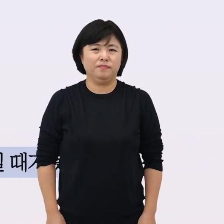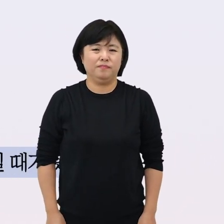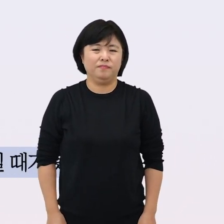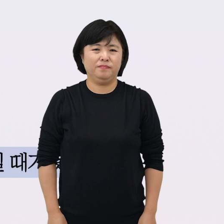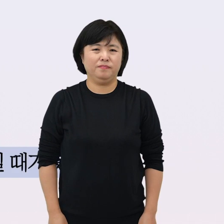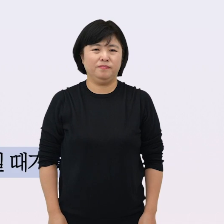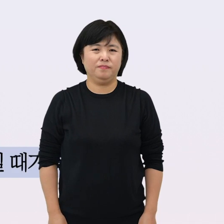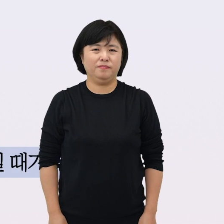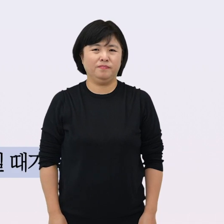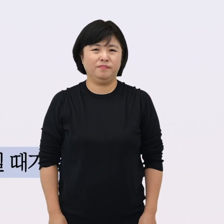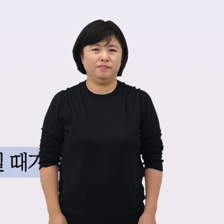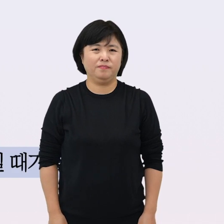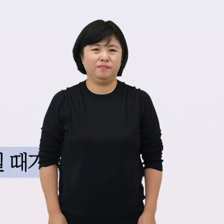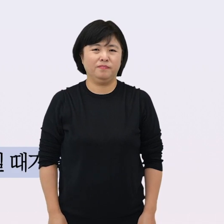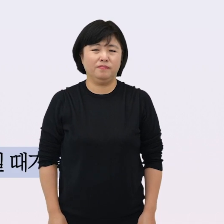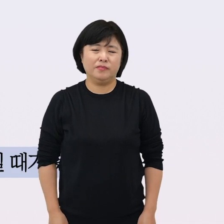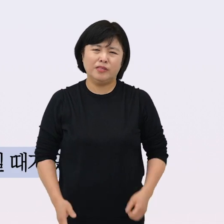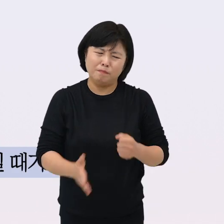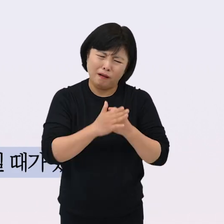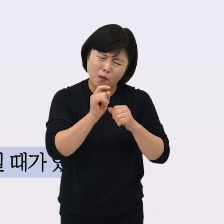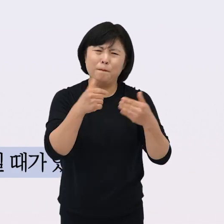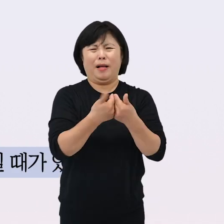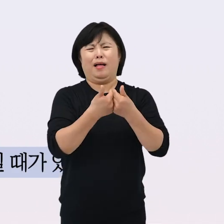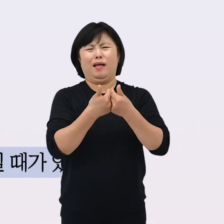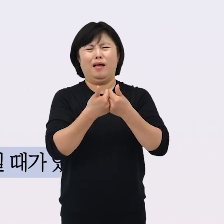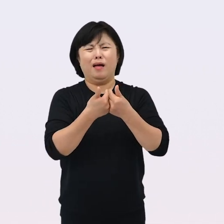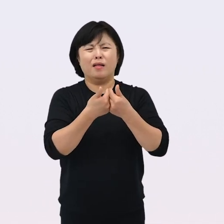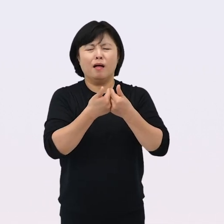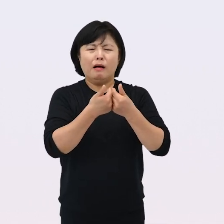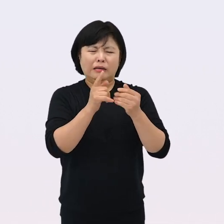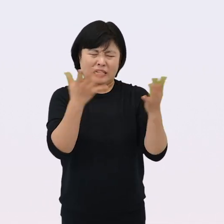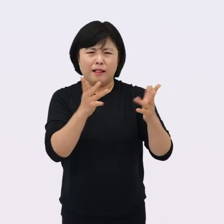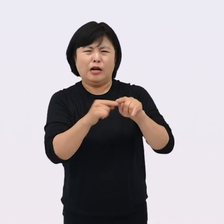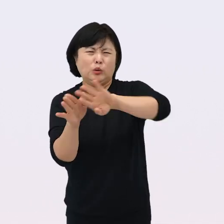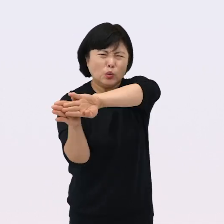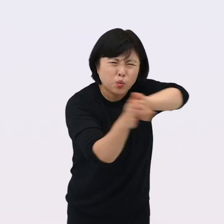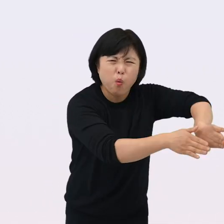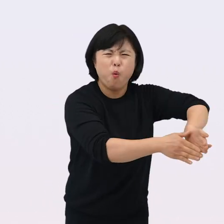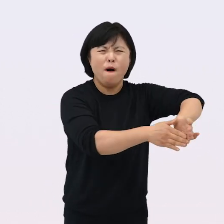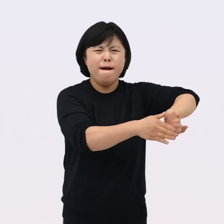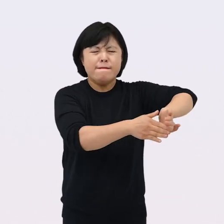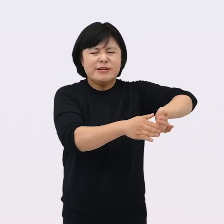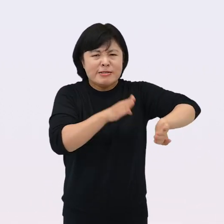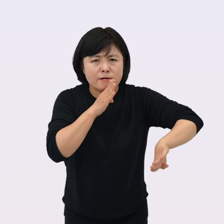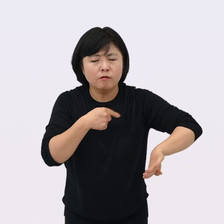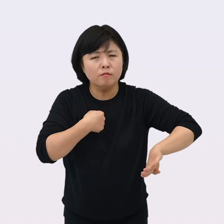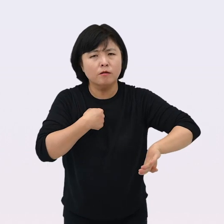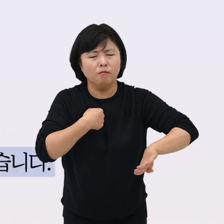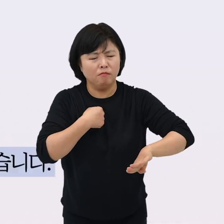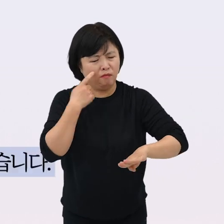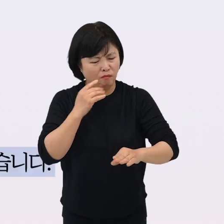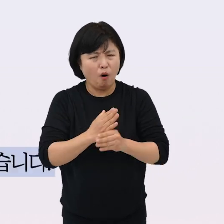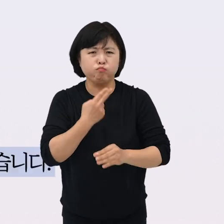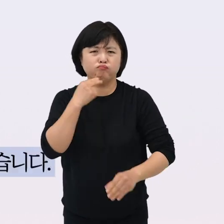분주한 게으름 속에 있다. 이게 좀 역설적인 말인데, 이리저리 일에 치이고 떠밀려